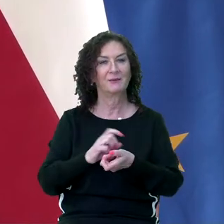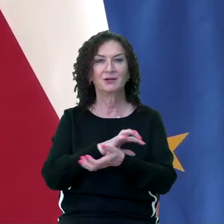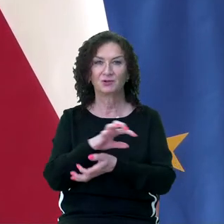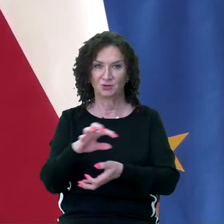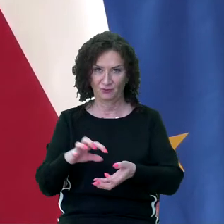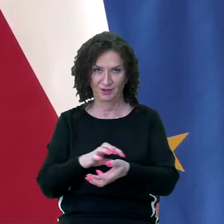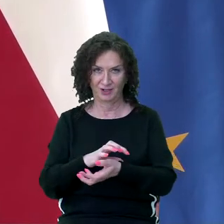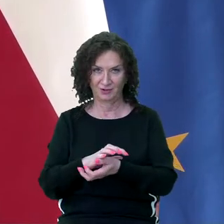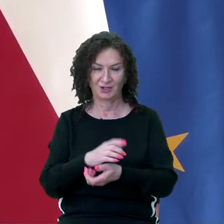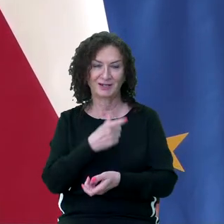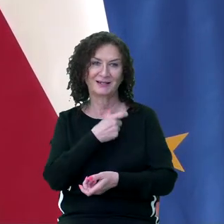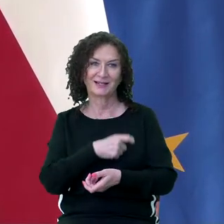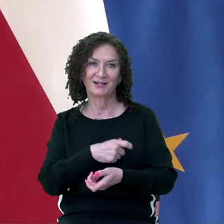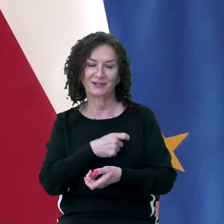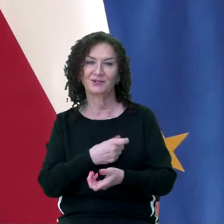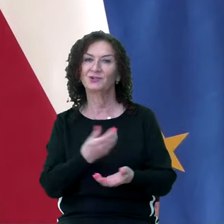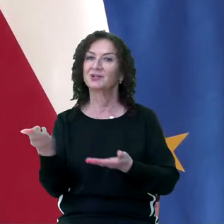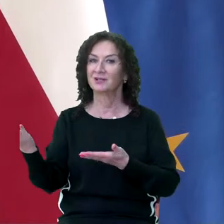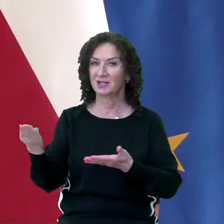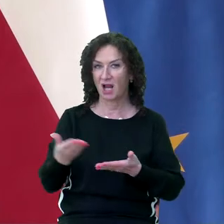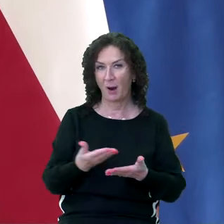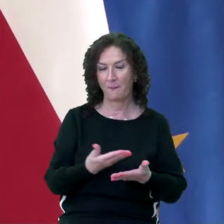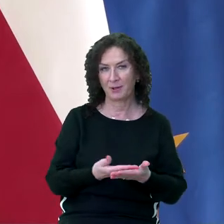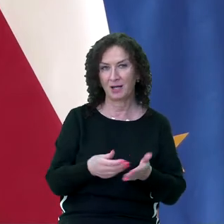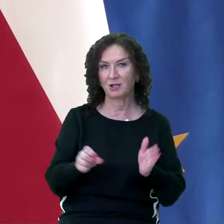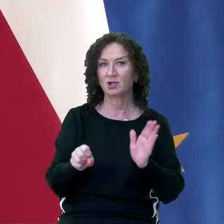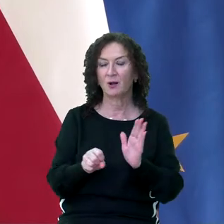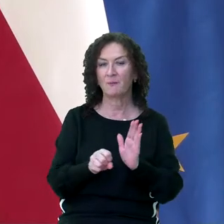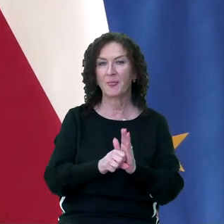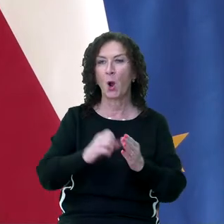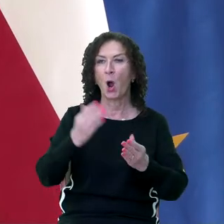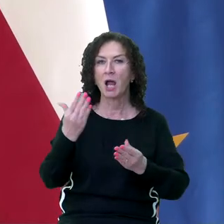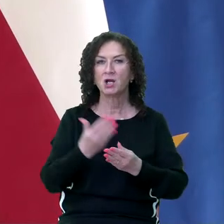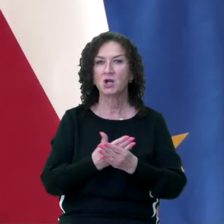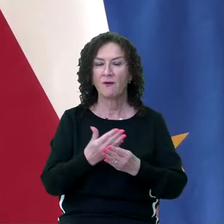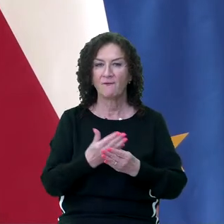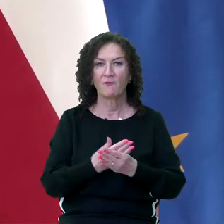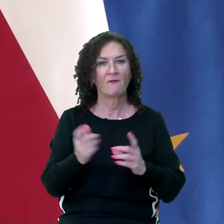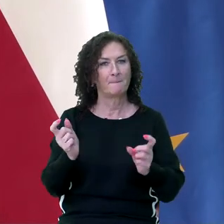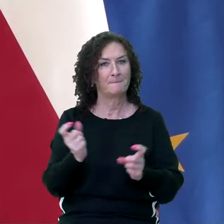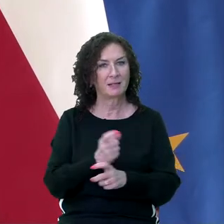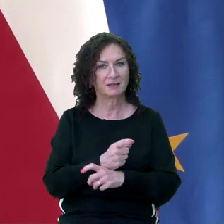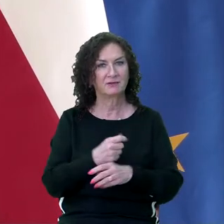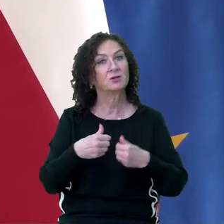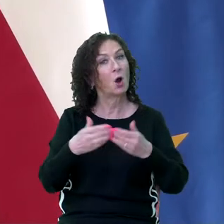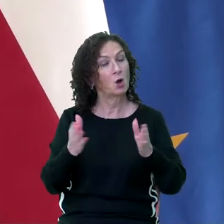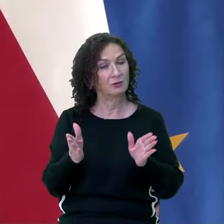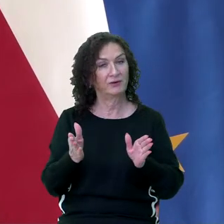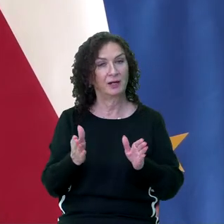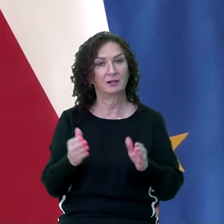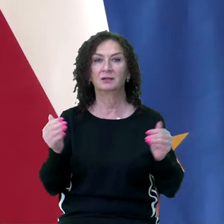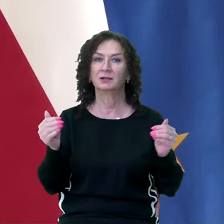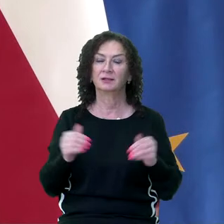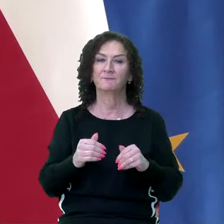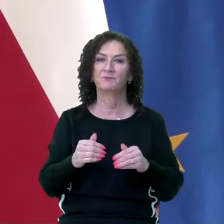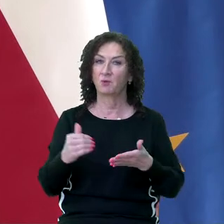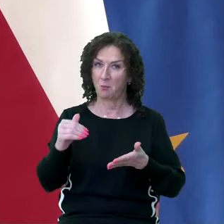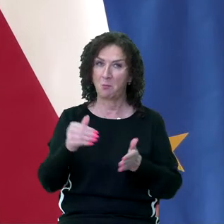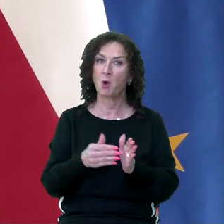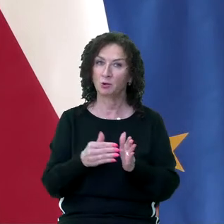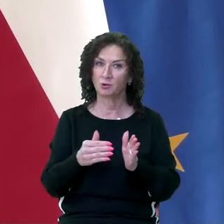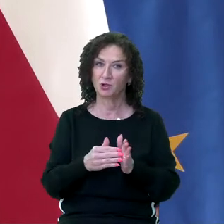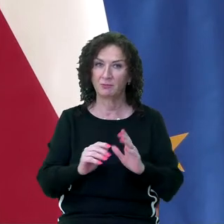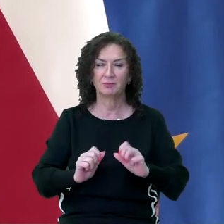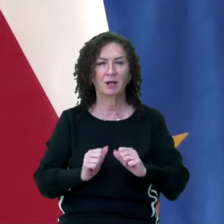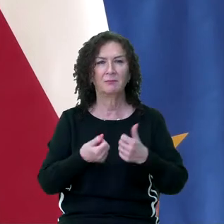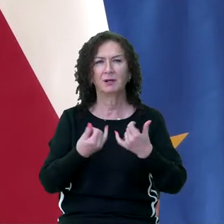Państwa zachęcam, zapraszam do archiwów państwowych, które są otwarte, które są przydatne do